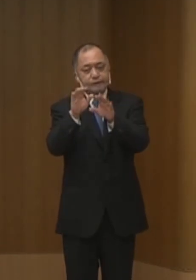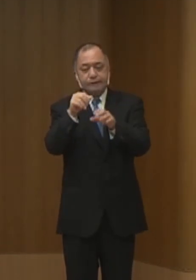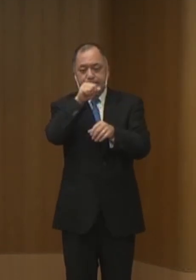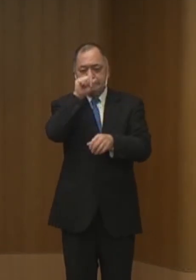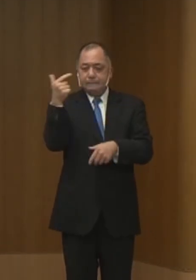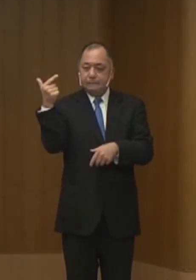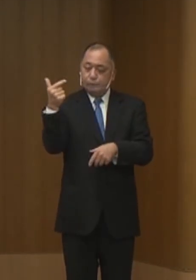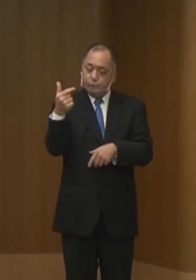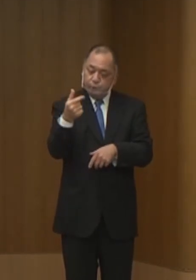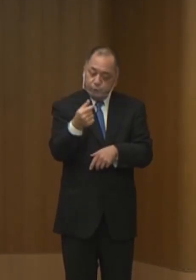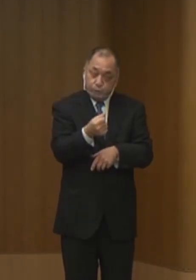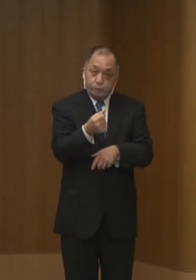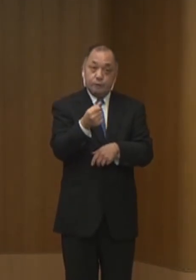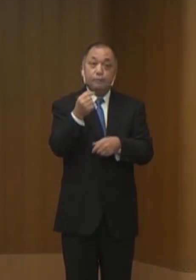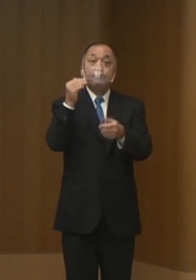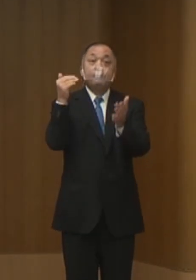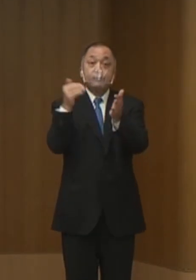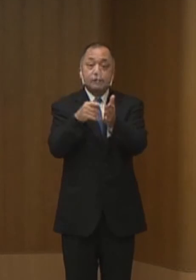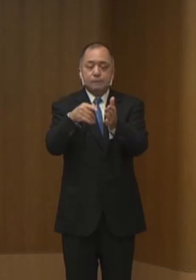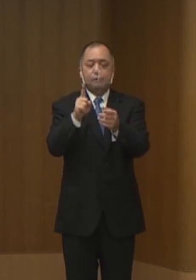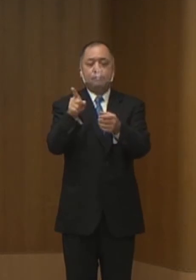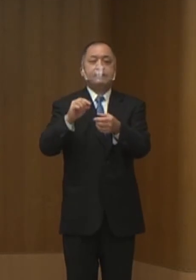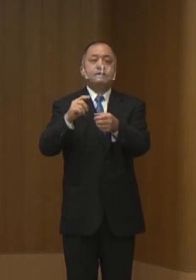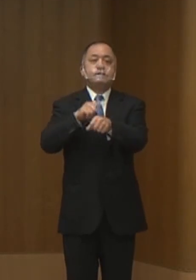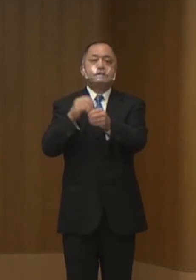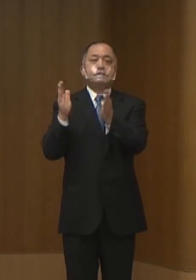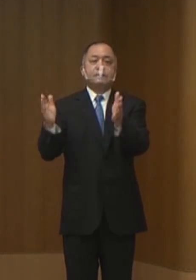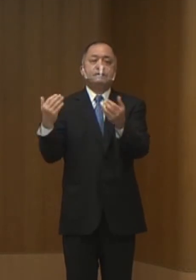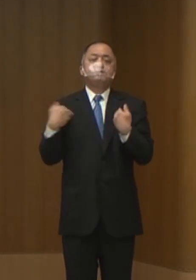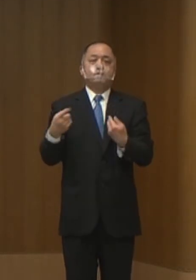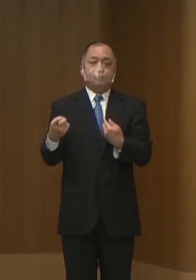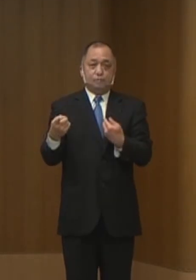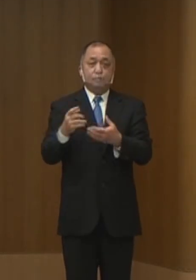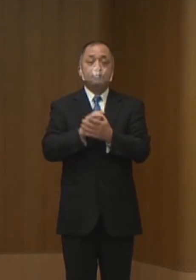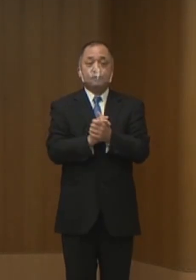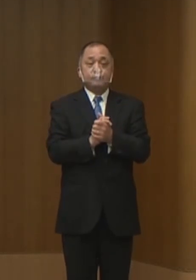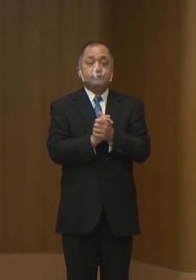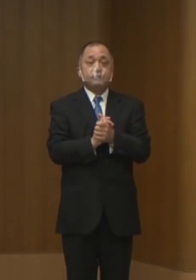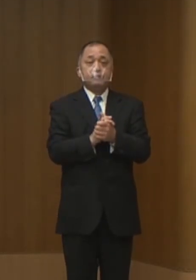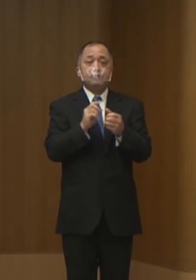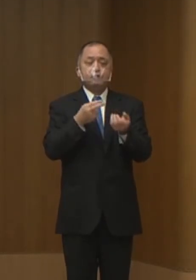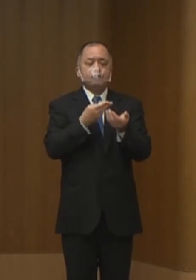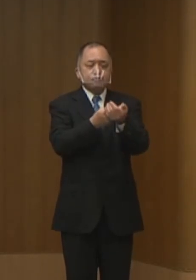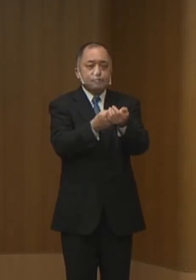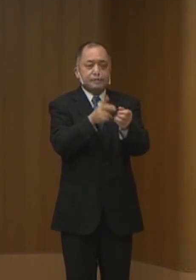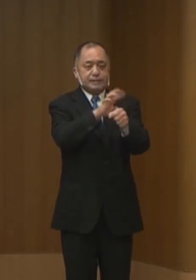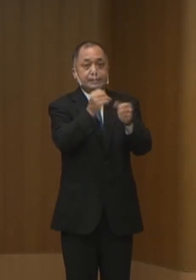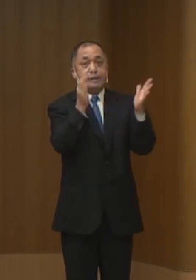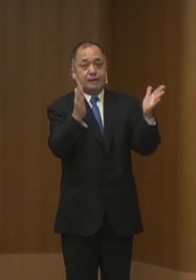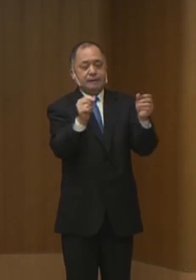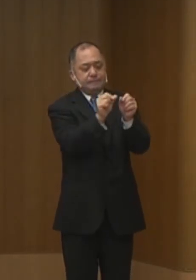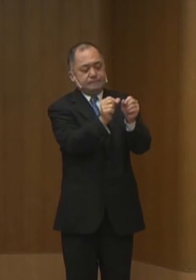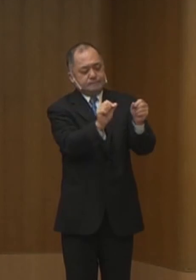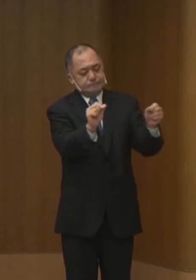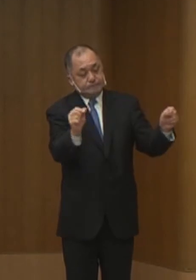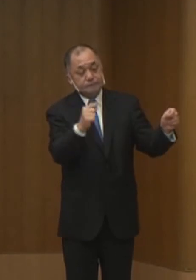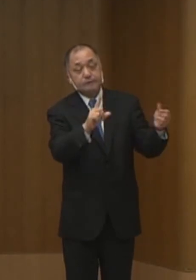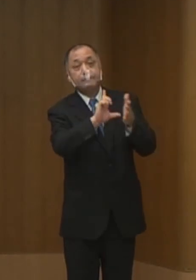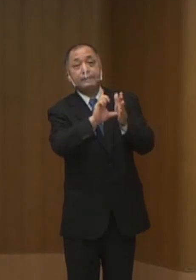一定の期間が必要になるわけでありまして、入院期間の長期化をいたしますと、その